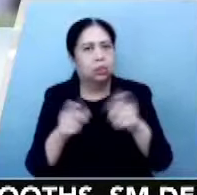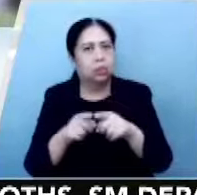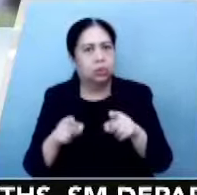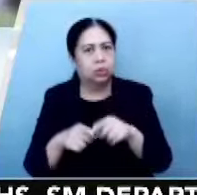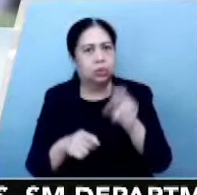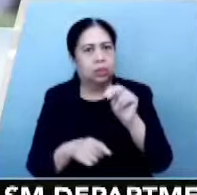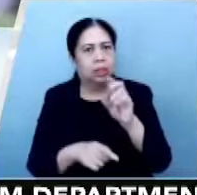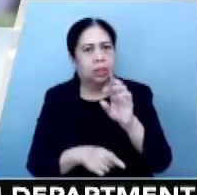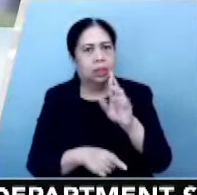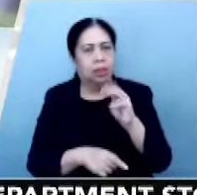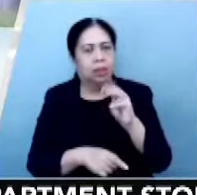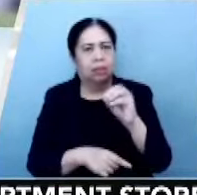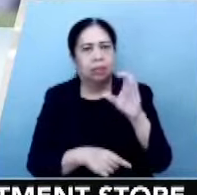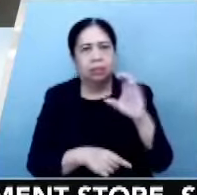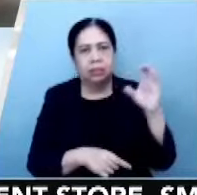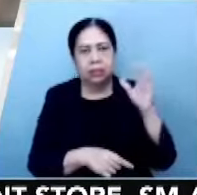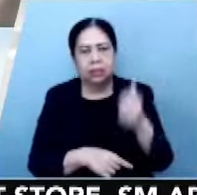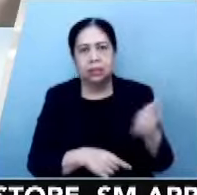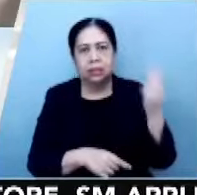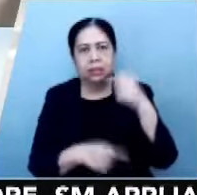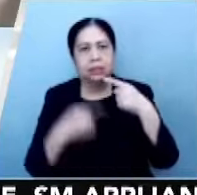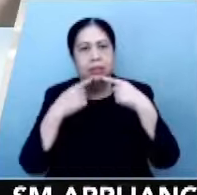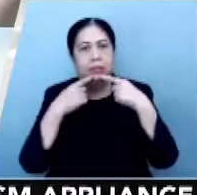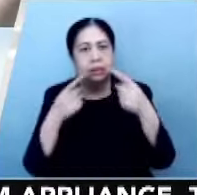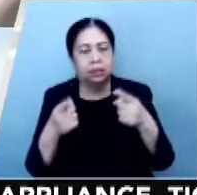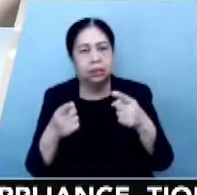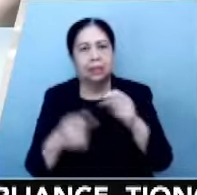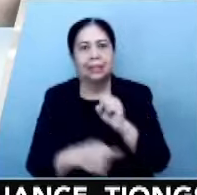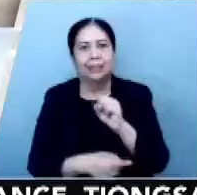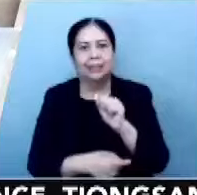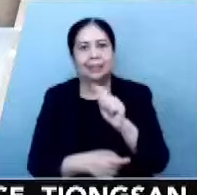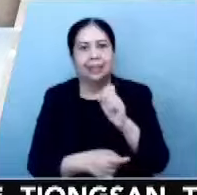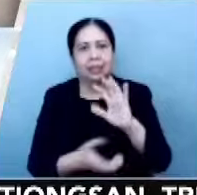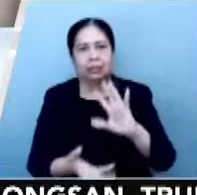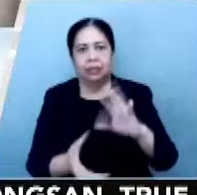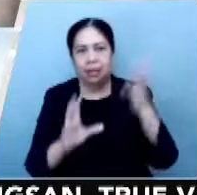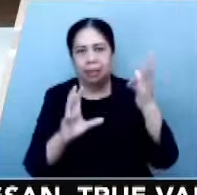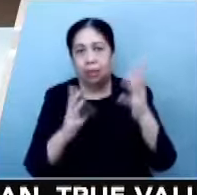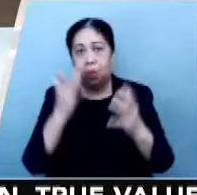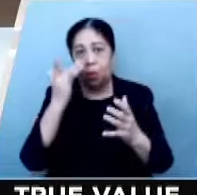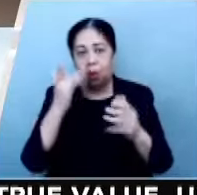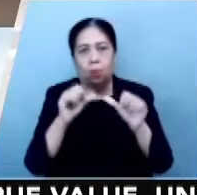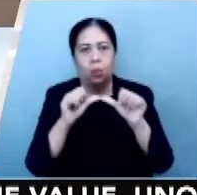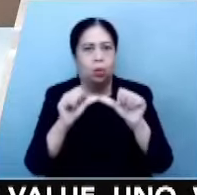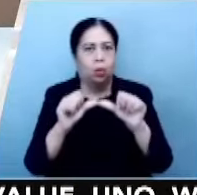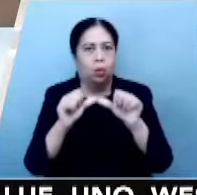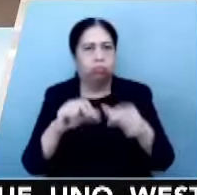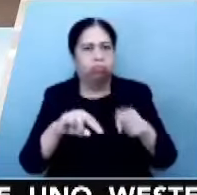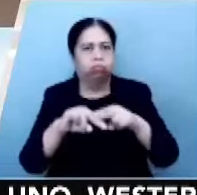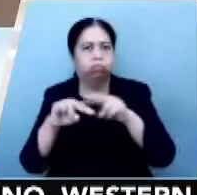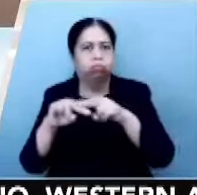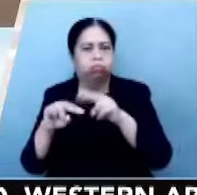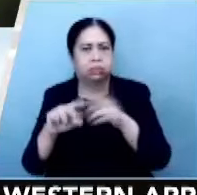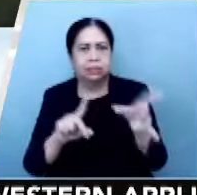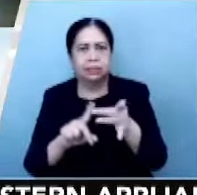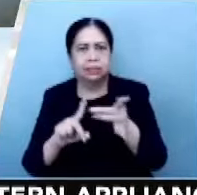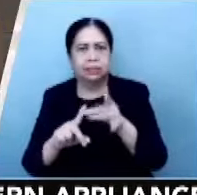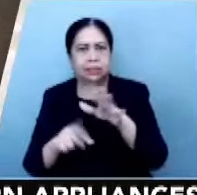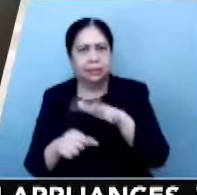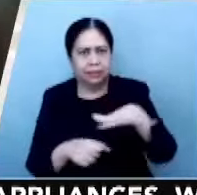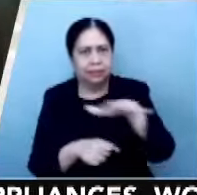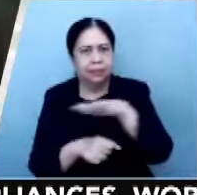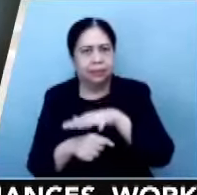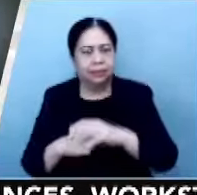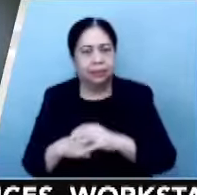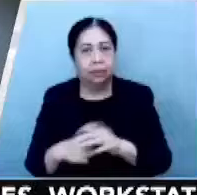Management Council ang pagdideklara ng state of calamity. Kasunod ito ng patuloy na pagtaas ng kaso ng sakit sa lungsod. Base sa